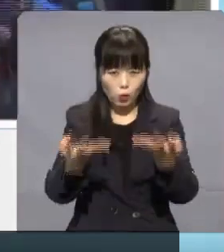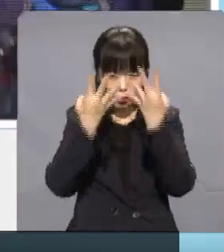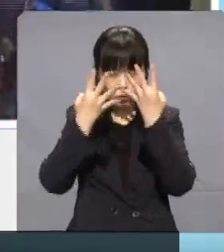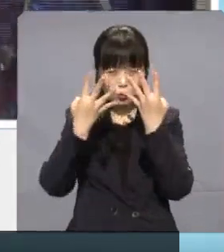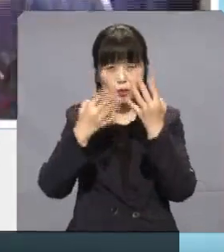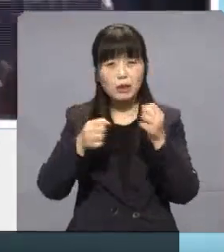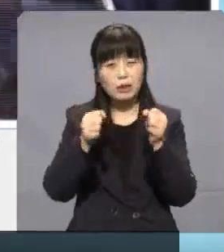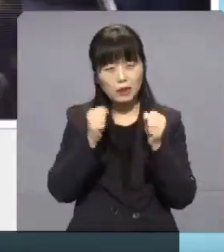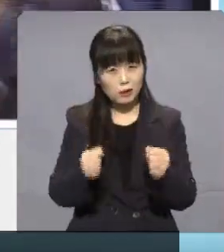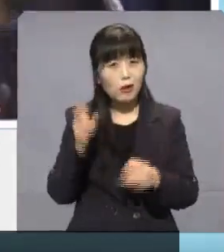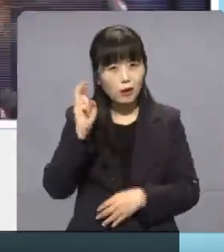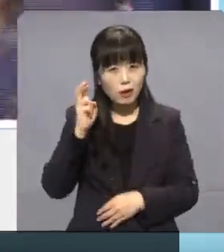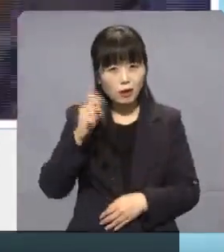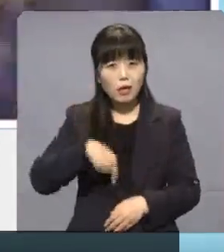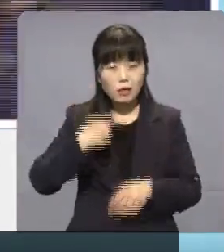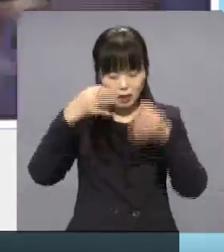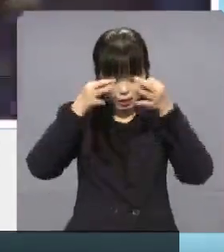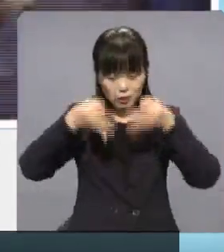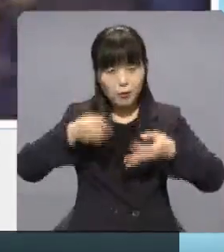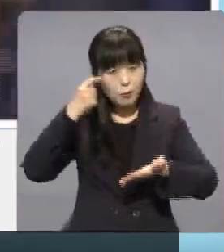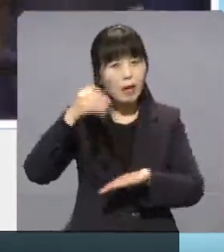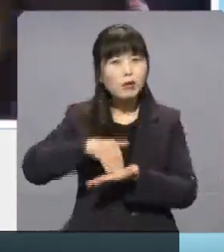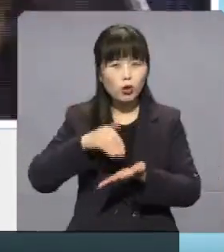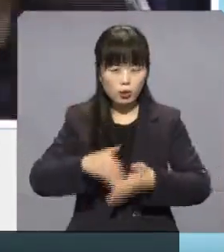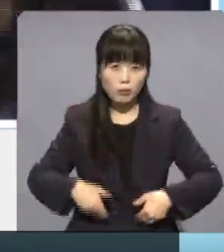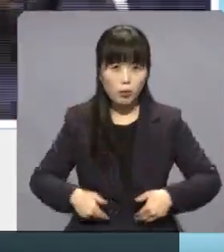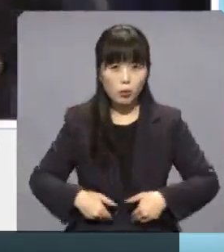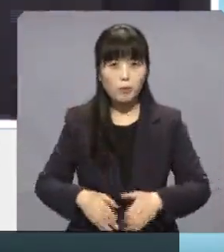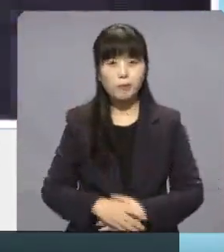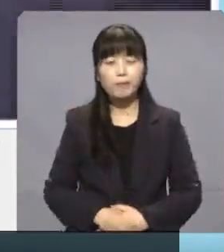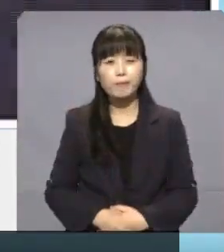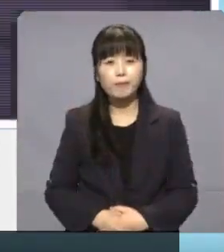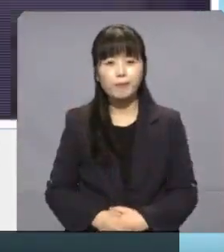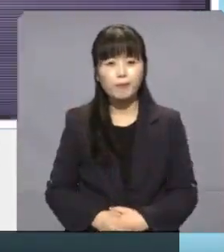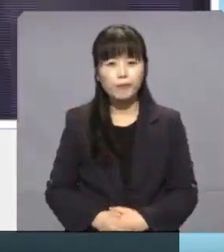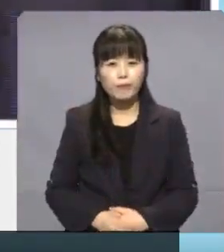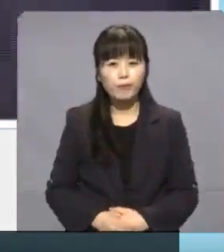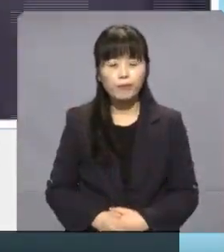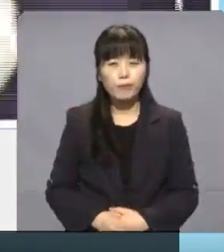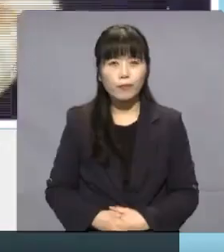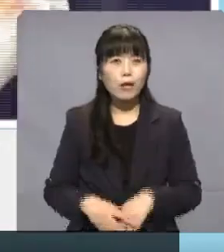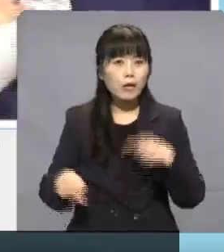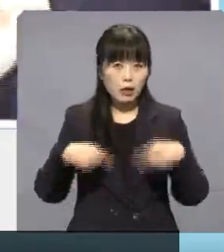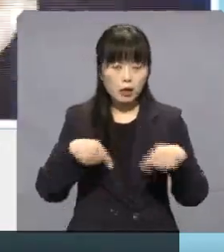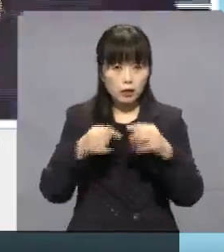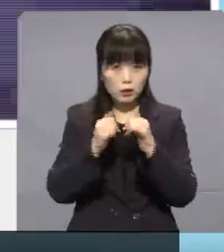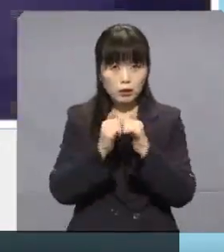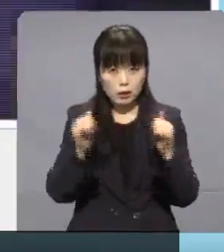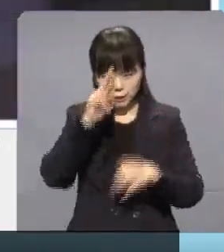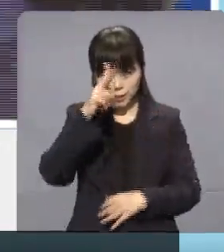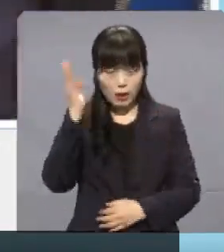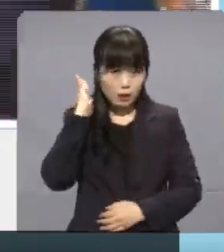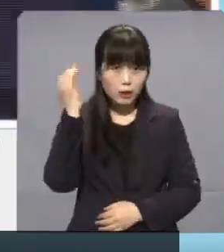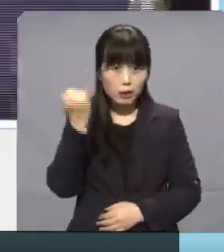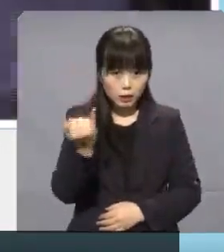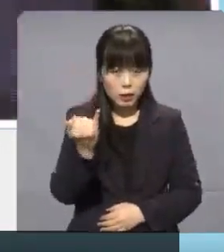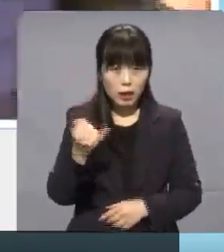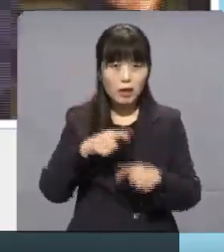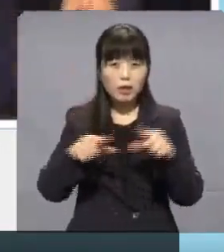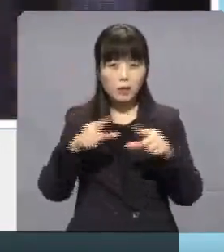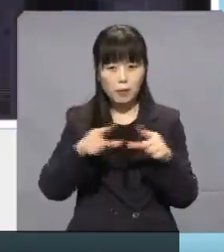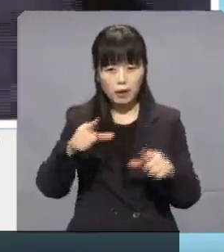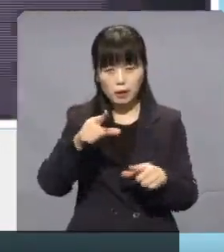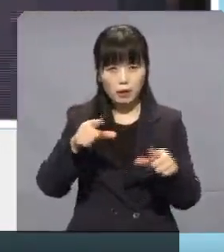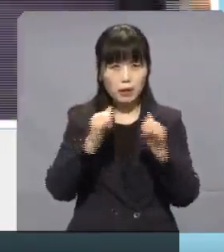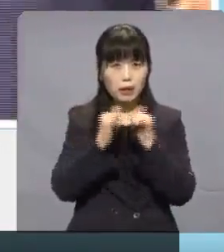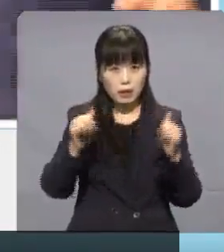되지 않을까. 좀더 반성이 필요하지 않나 하는 생각도 해봅니다. 사실 정치인 박근혜와 이 일반인